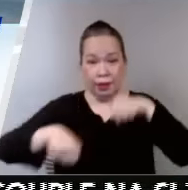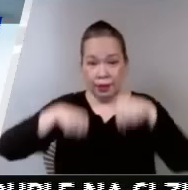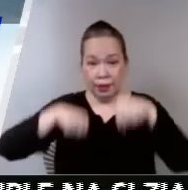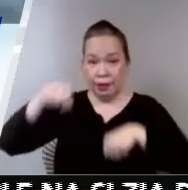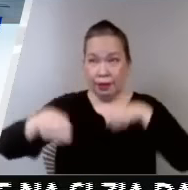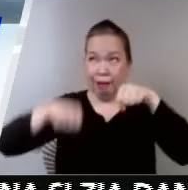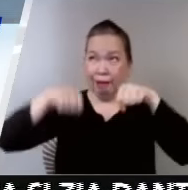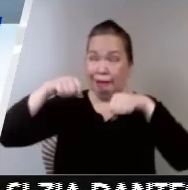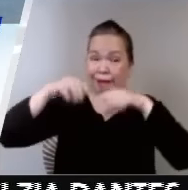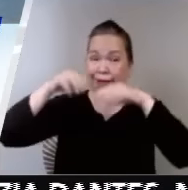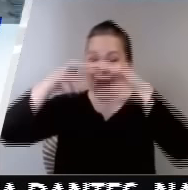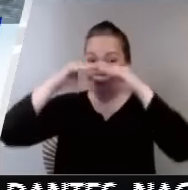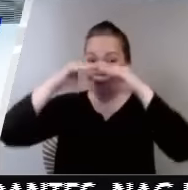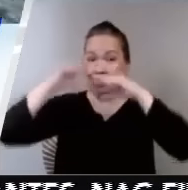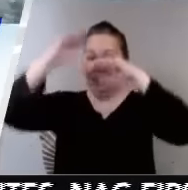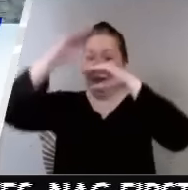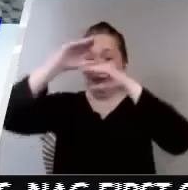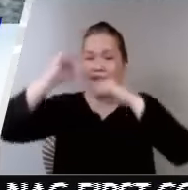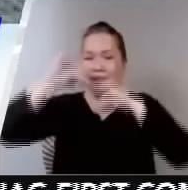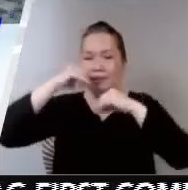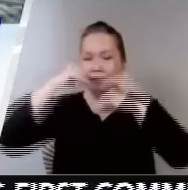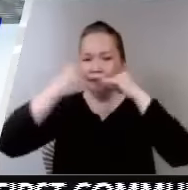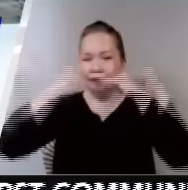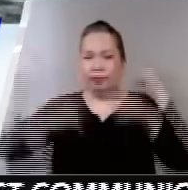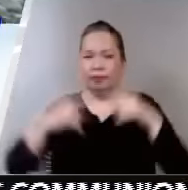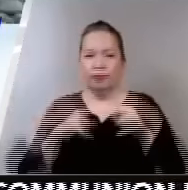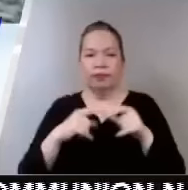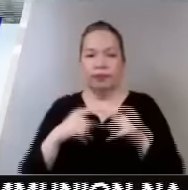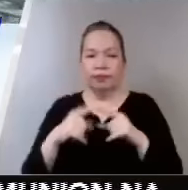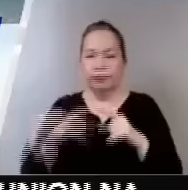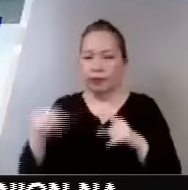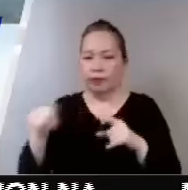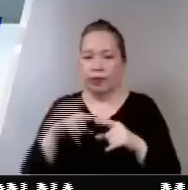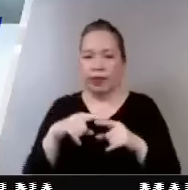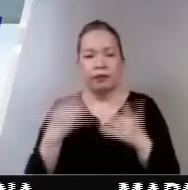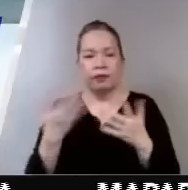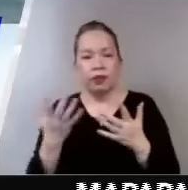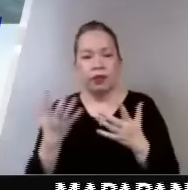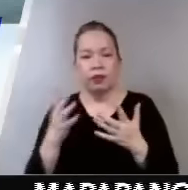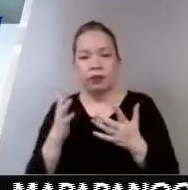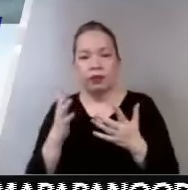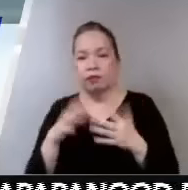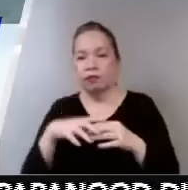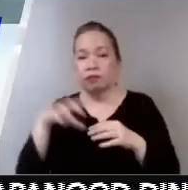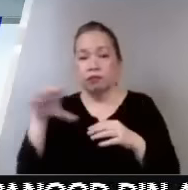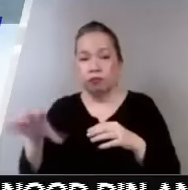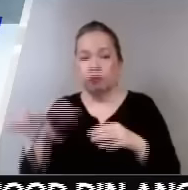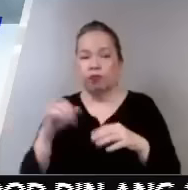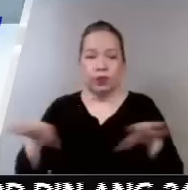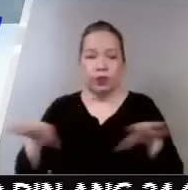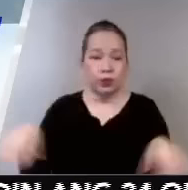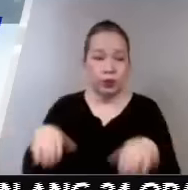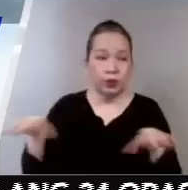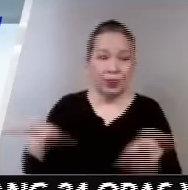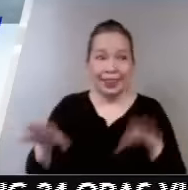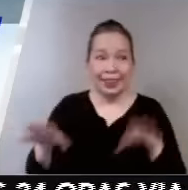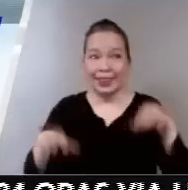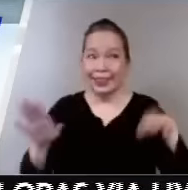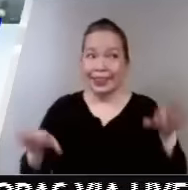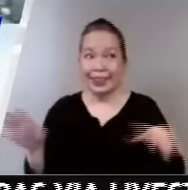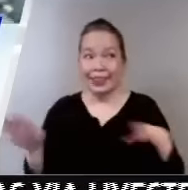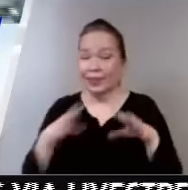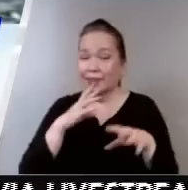Sa katabing bahay naman ng Bakara, may sariling pakulo sila sa Bislac River. Pwede magtampisaw sa crystal clear at malamig na tubig ng